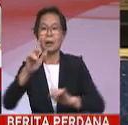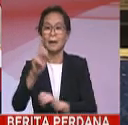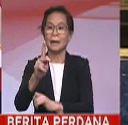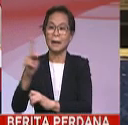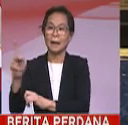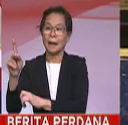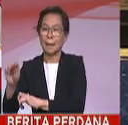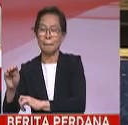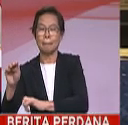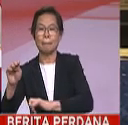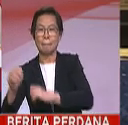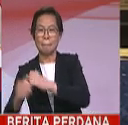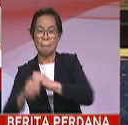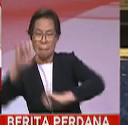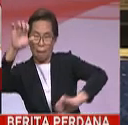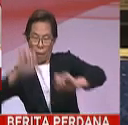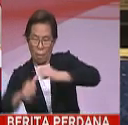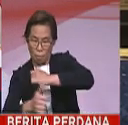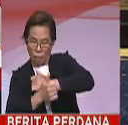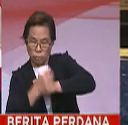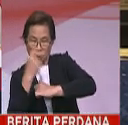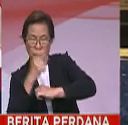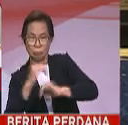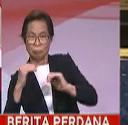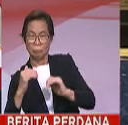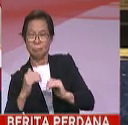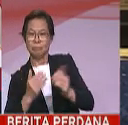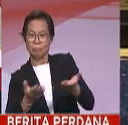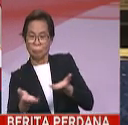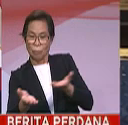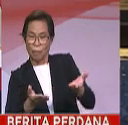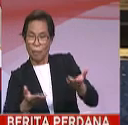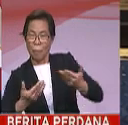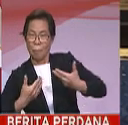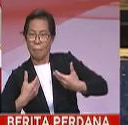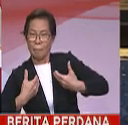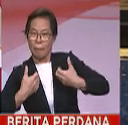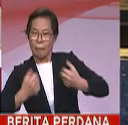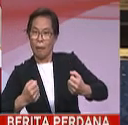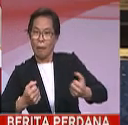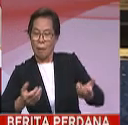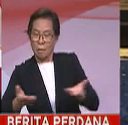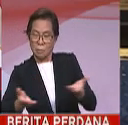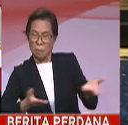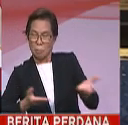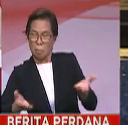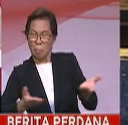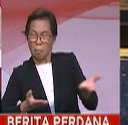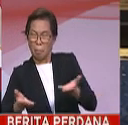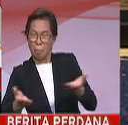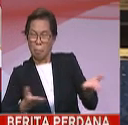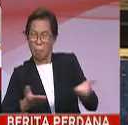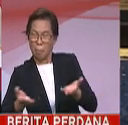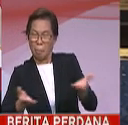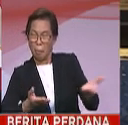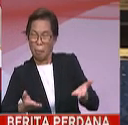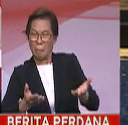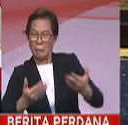oleh KKM dan tahap keupayaan perkhidmatan kesihatannya telah hampir mencapai